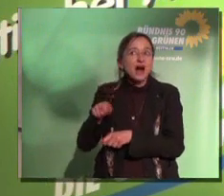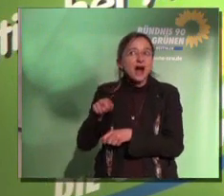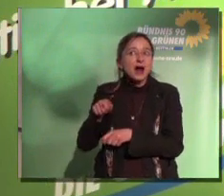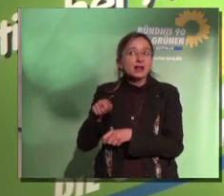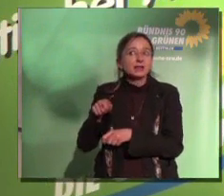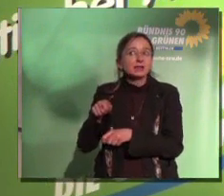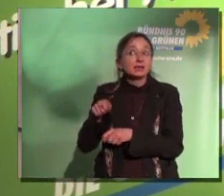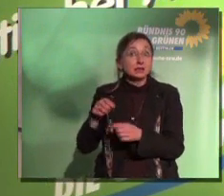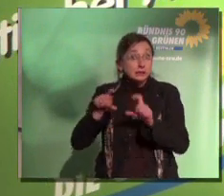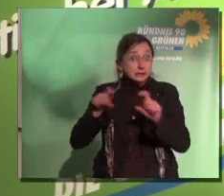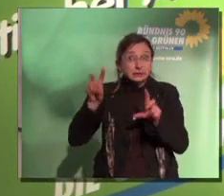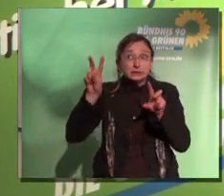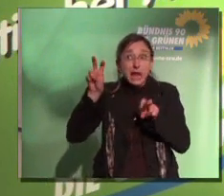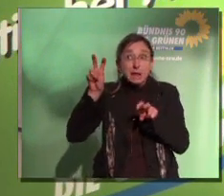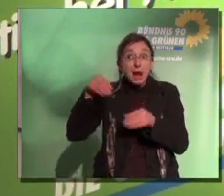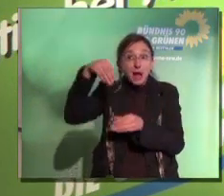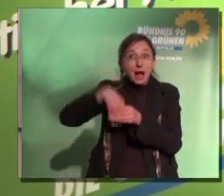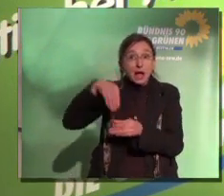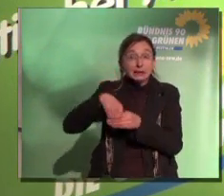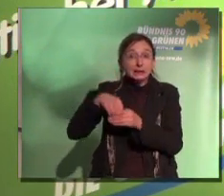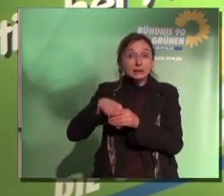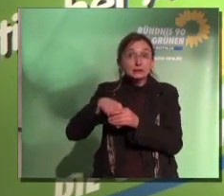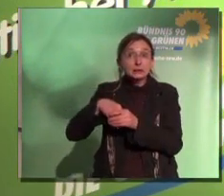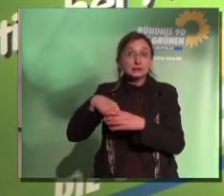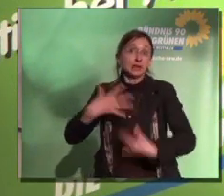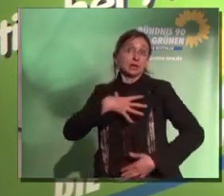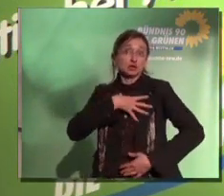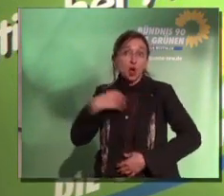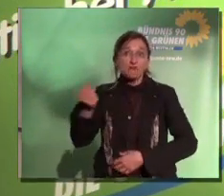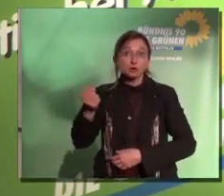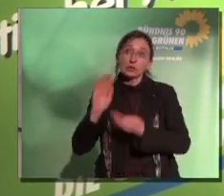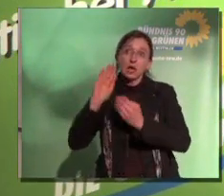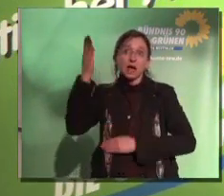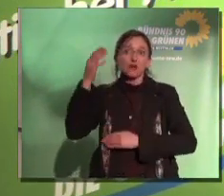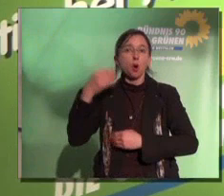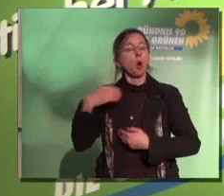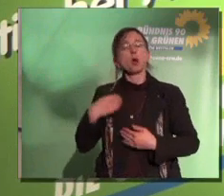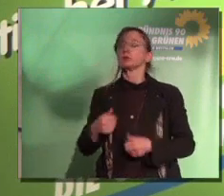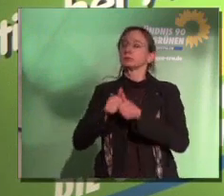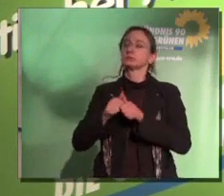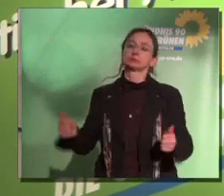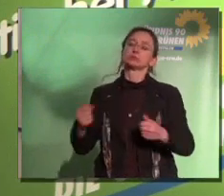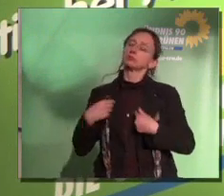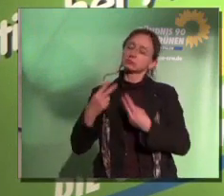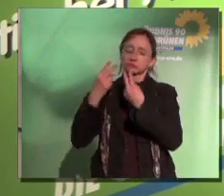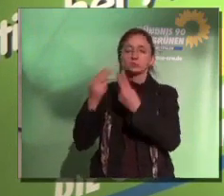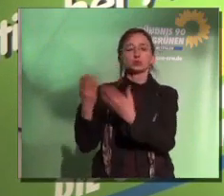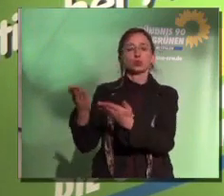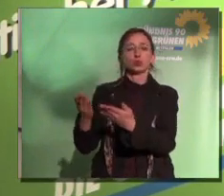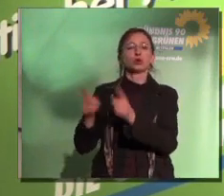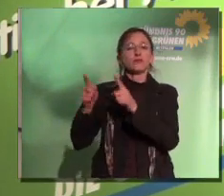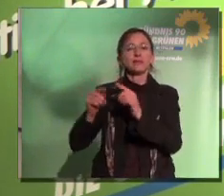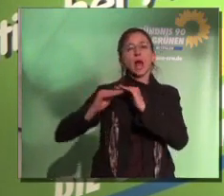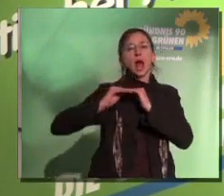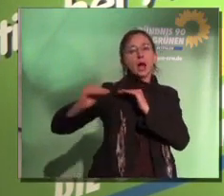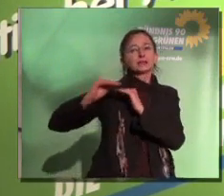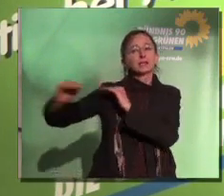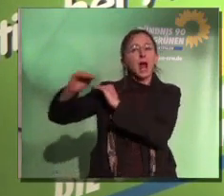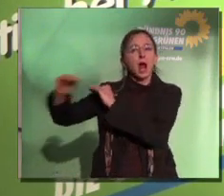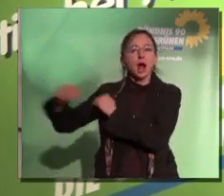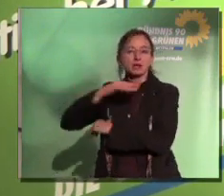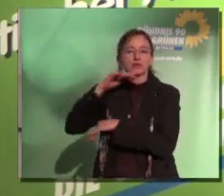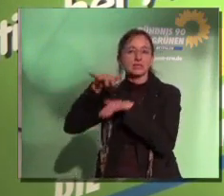Im Stammland der Agrarindustrie. Ja? Die größte Zustimmung, den größten Zuwachs an Stimmen